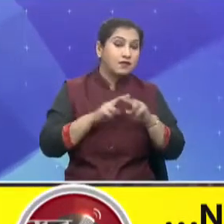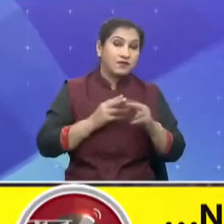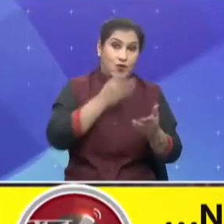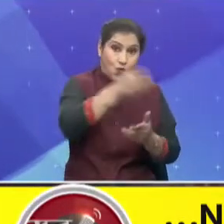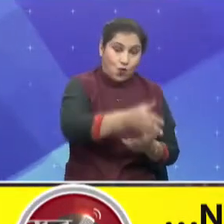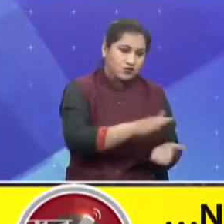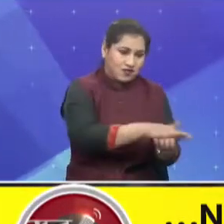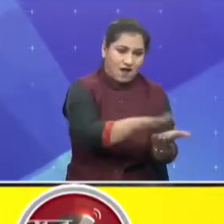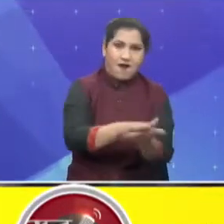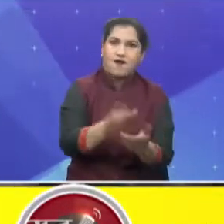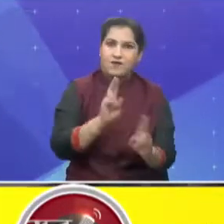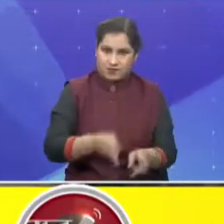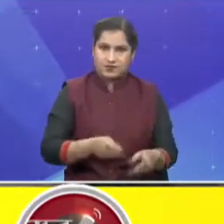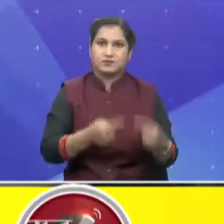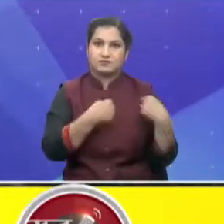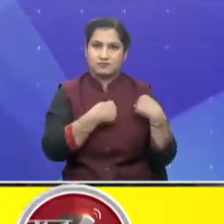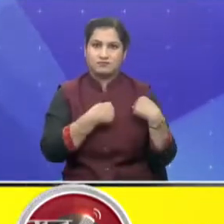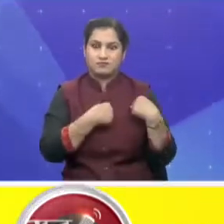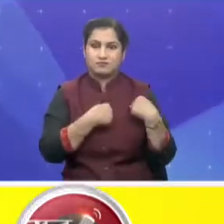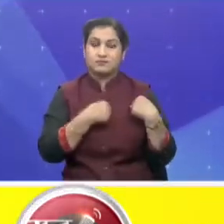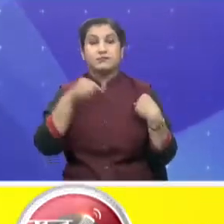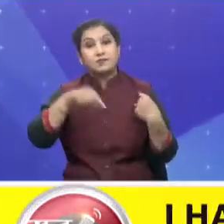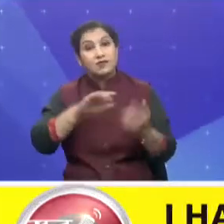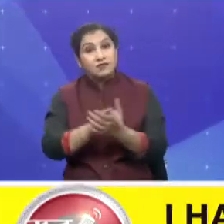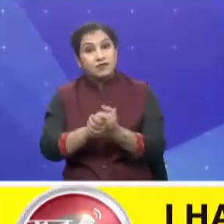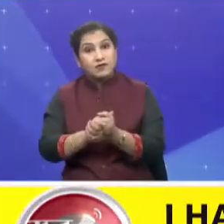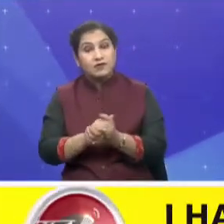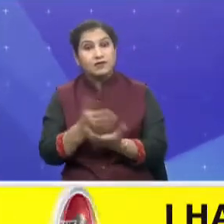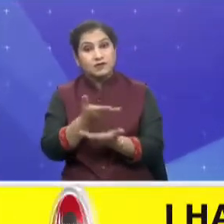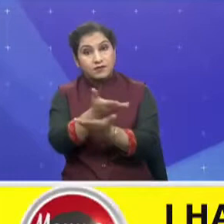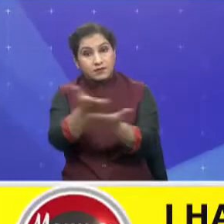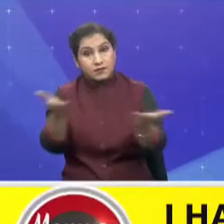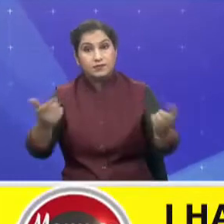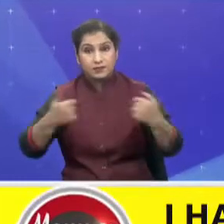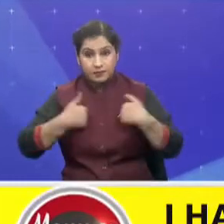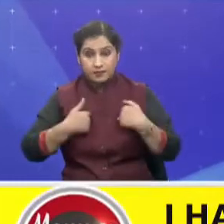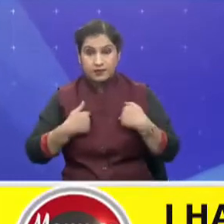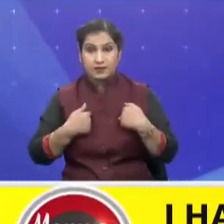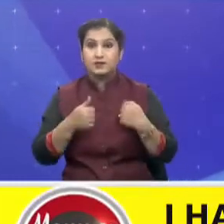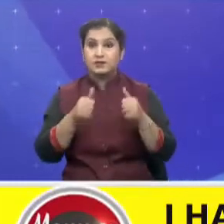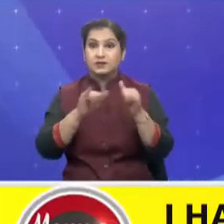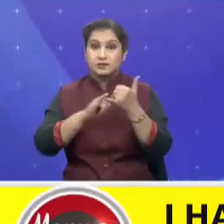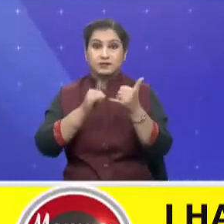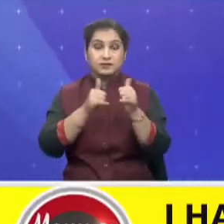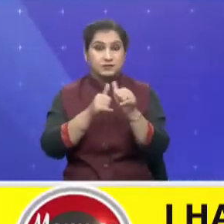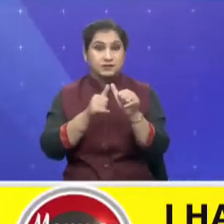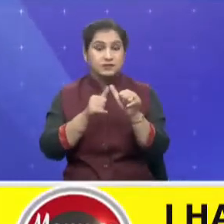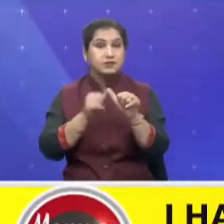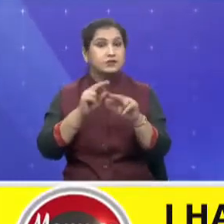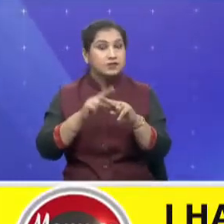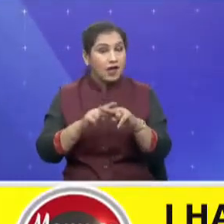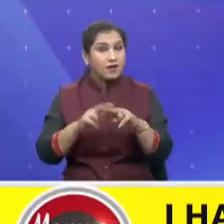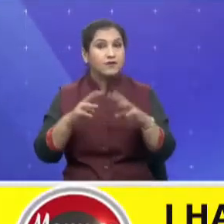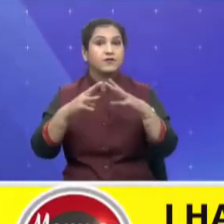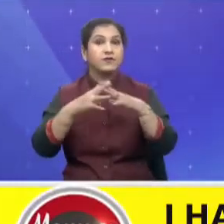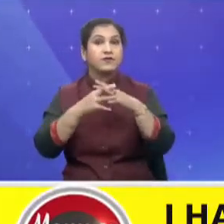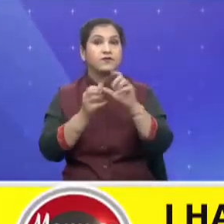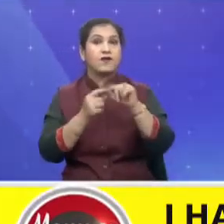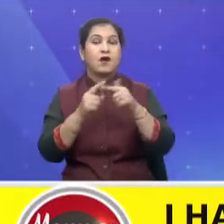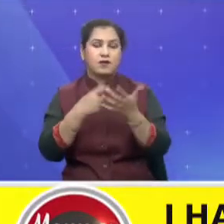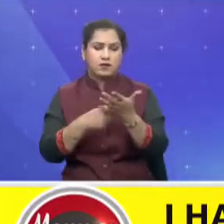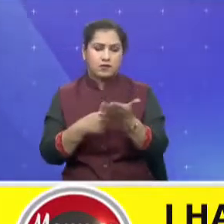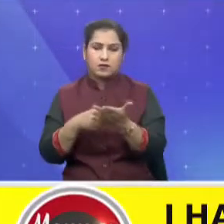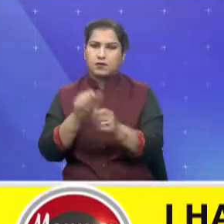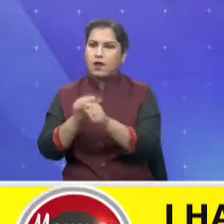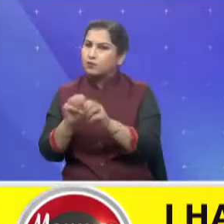करें। साथियों, मुझे साफ वाटर नाम से एक स्टार्टअप के बारे में पता चला